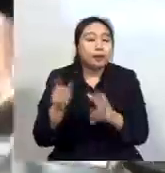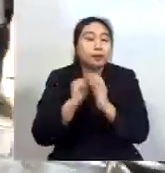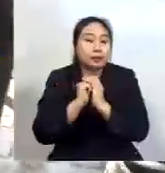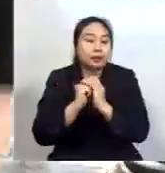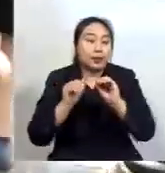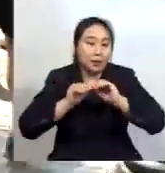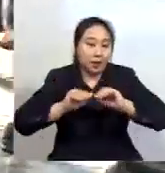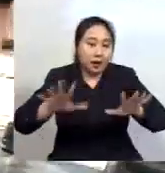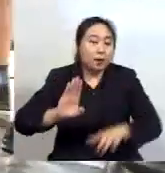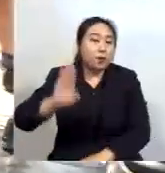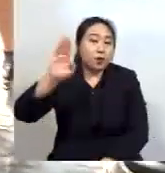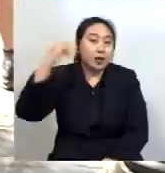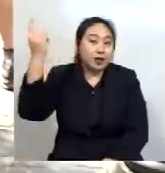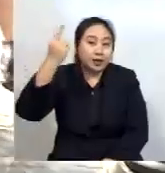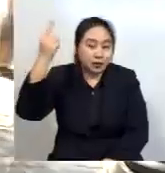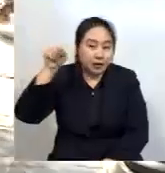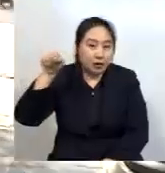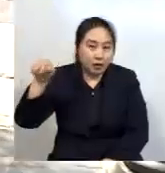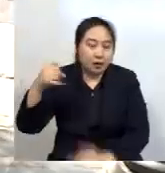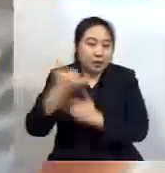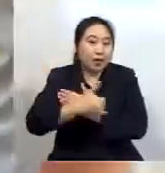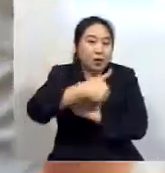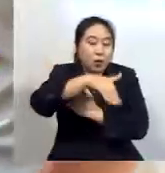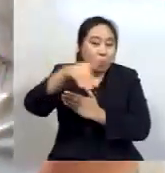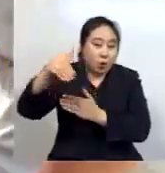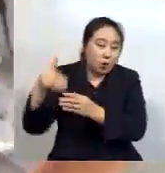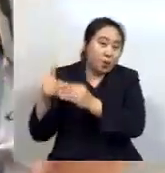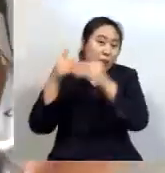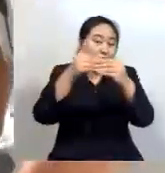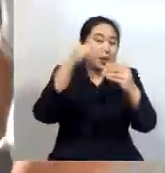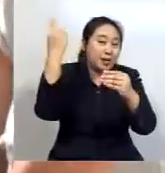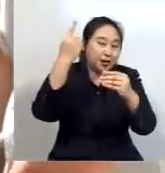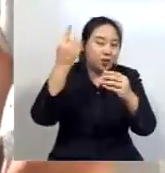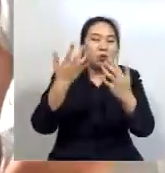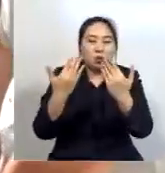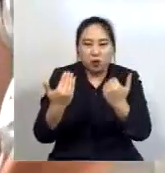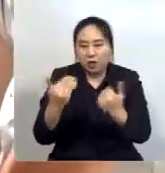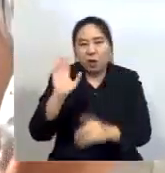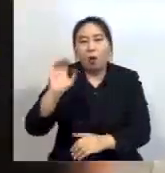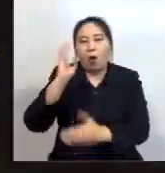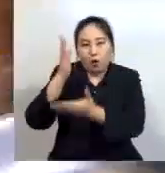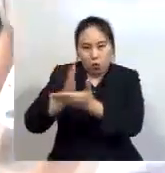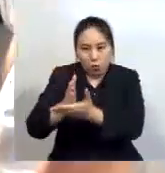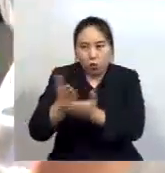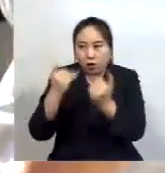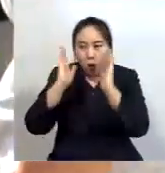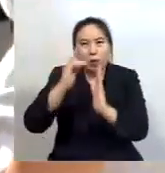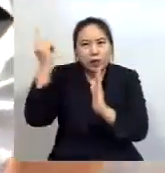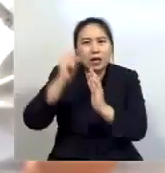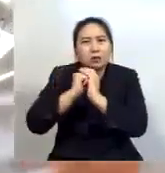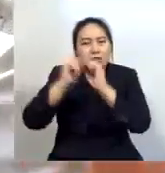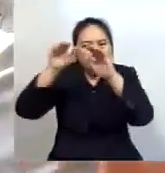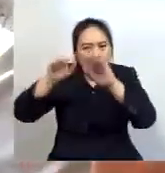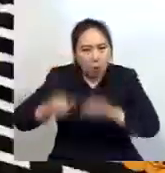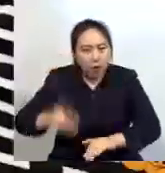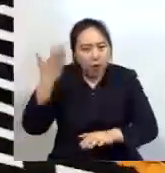กาศให้บริษัทนำเที่ยวหยุดนำทัวร์ในต่างประเทศก็ส่งผลให้นักท่องเที่ยวจีนลดลงนะคะล่าสุดตัวเลขเมื่อวันที่